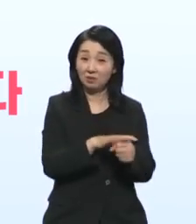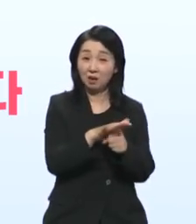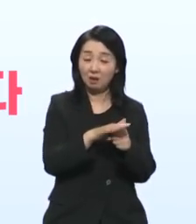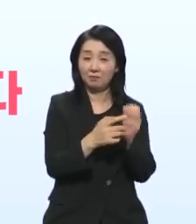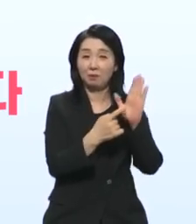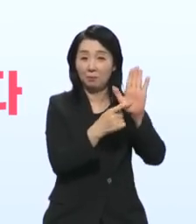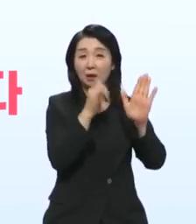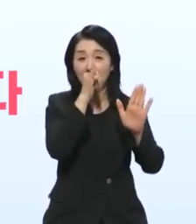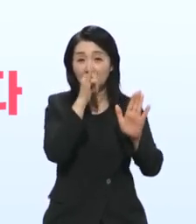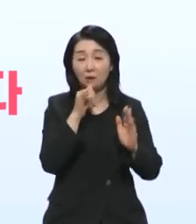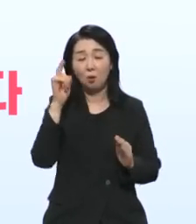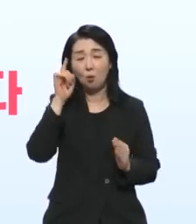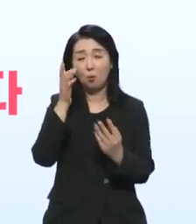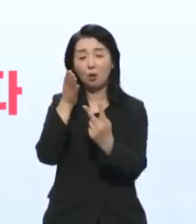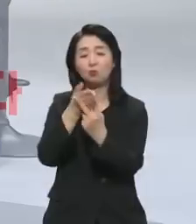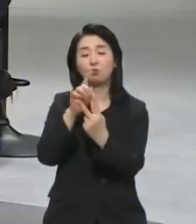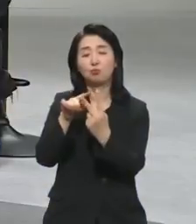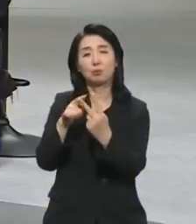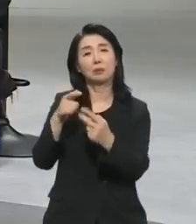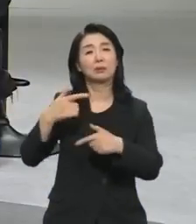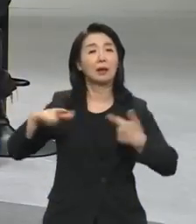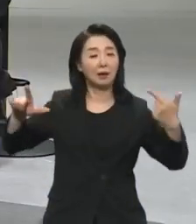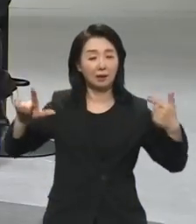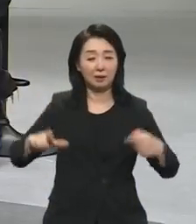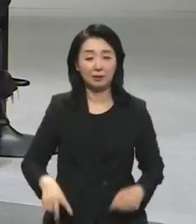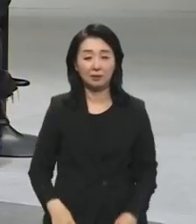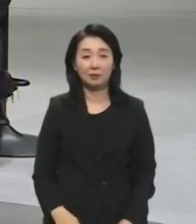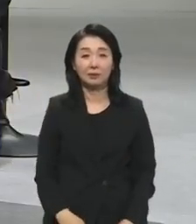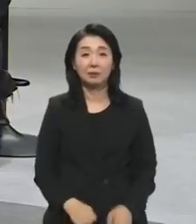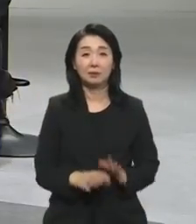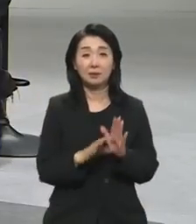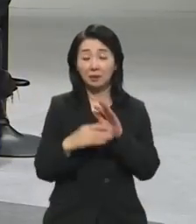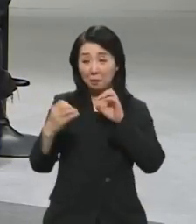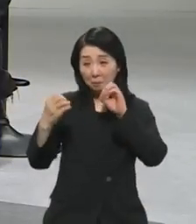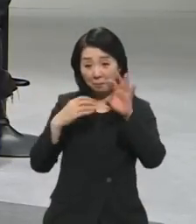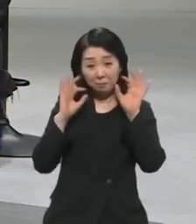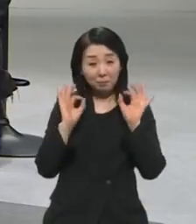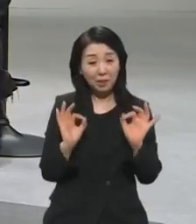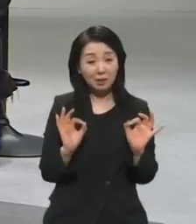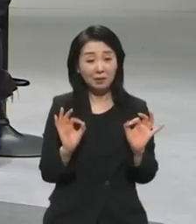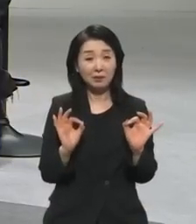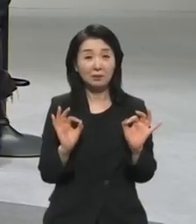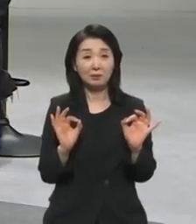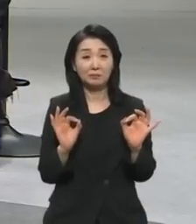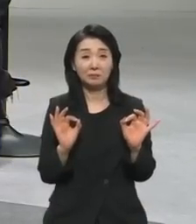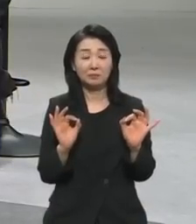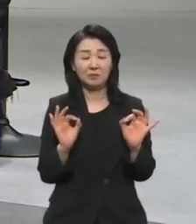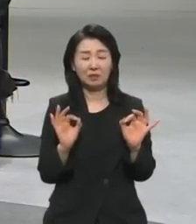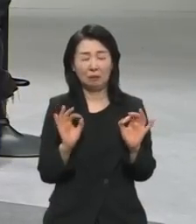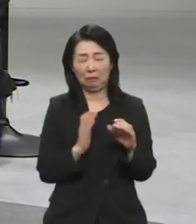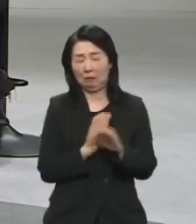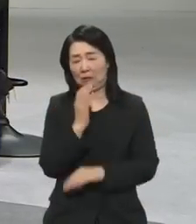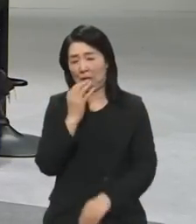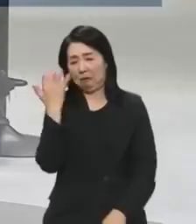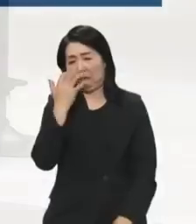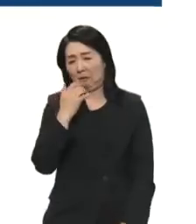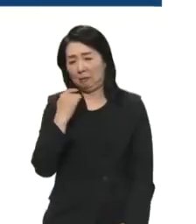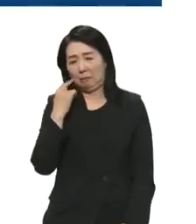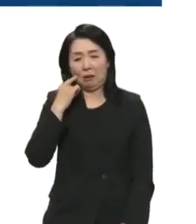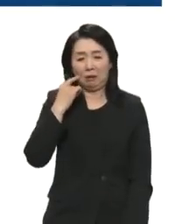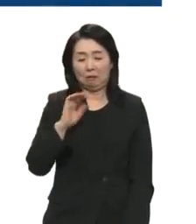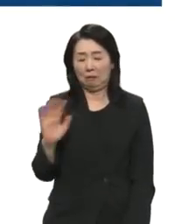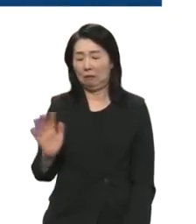반응은 극명하게 엇갈렸습니다 그래서 그때 당시 이제 반응들 보면은 뭐 지나치게 선정적이다 그다음에